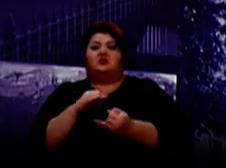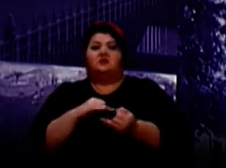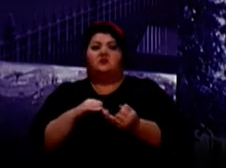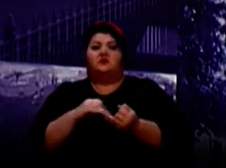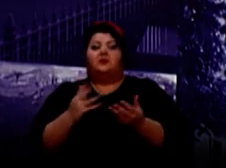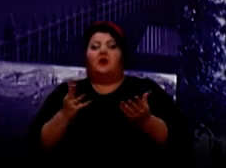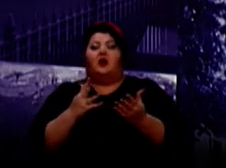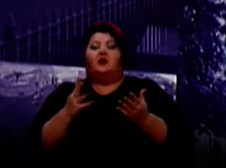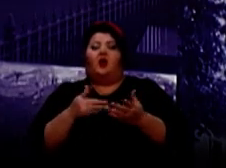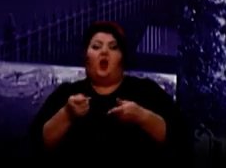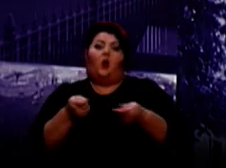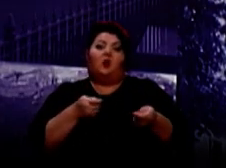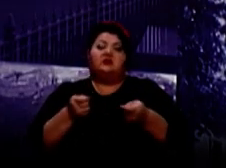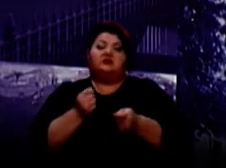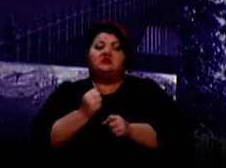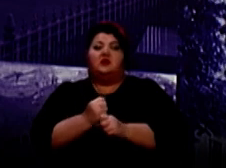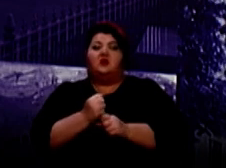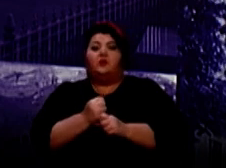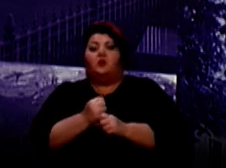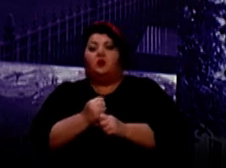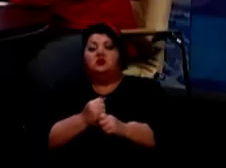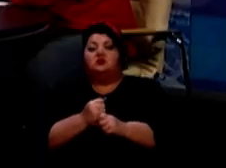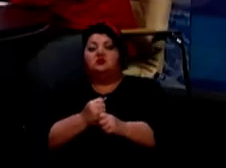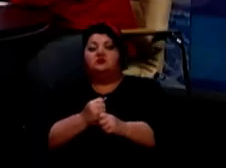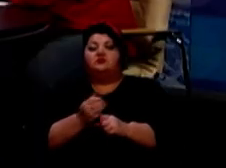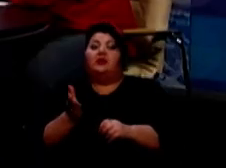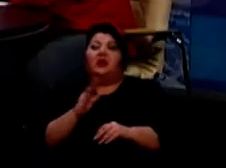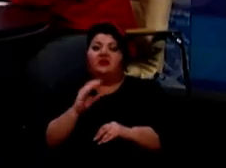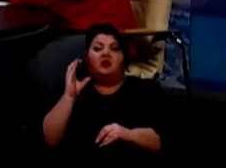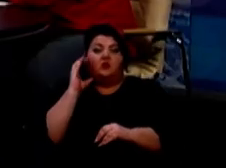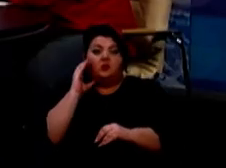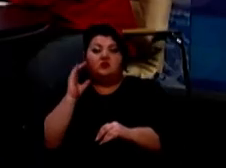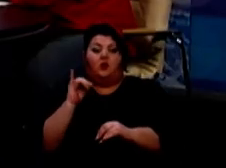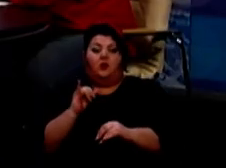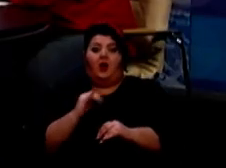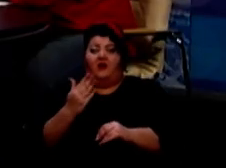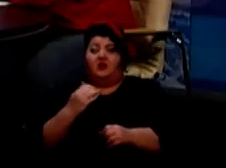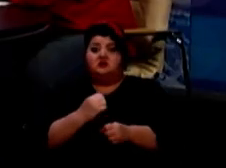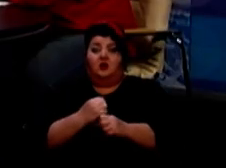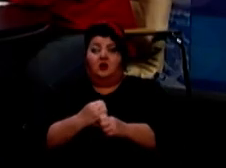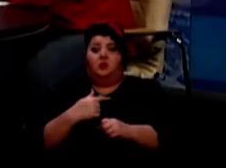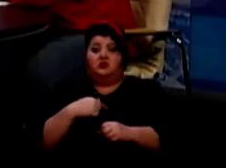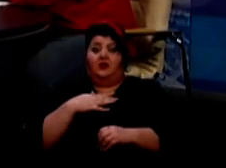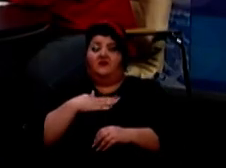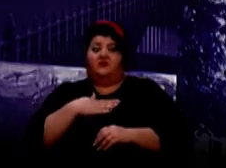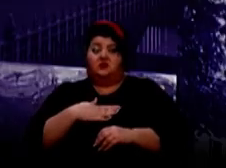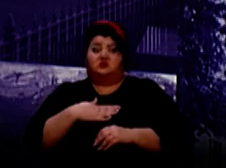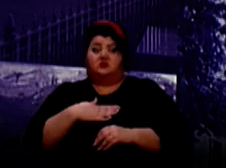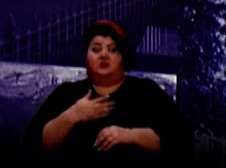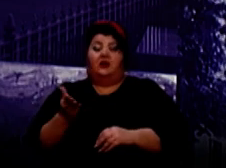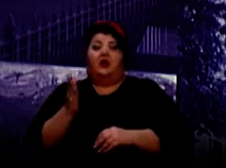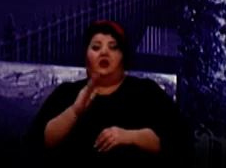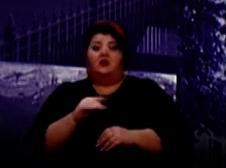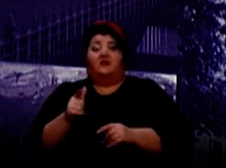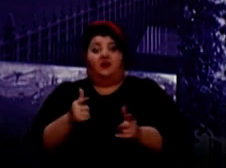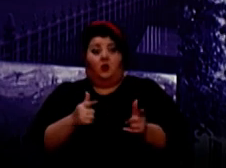Якісь координаційну роботу. Давайте чому ви послухаємо вирішили, відповідь, що саме ваша далі робота влаштовує нас як містян? Давайте, якщо ви готові